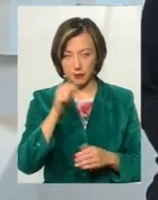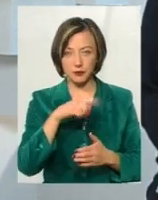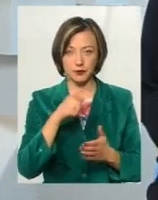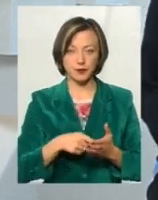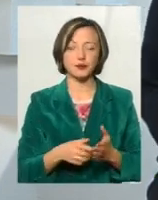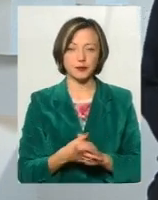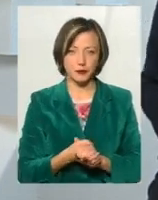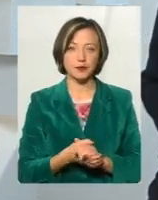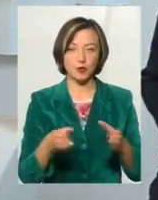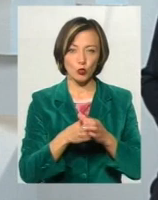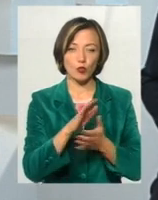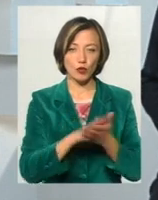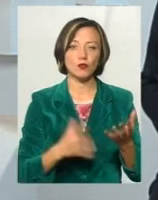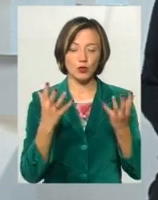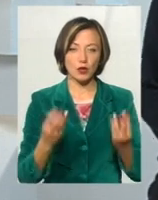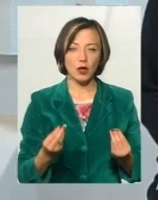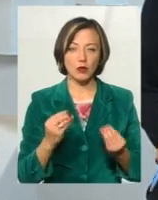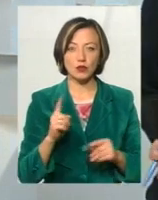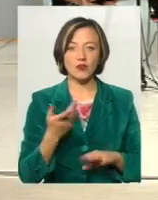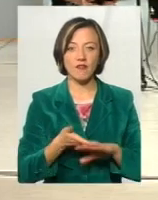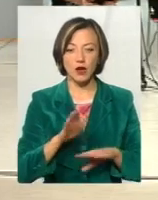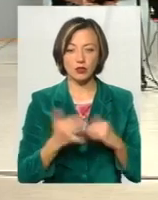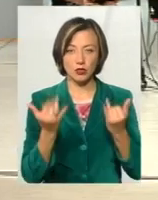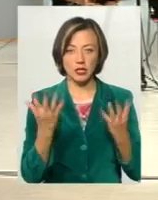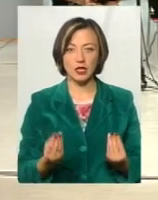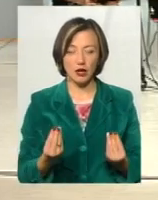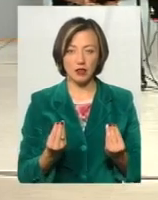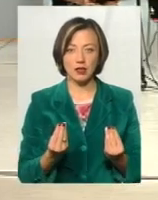групу продовженого дня. Почули ваше питання. Бо це дуже важко на сьогоднішній